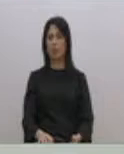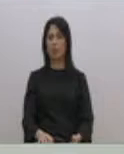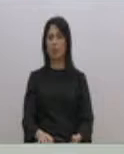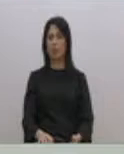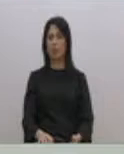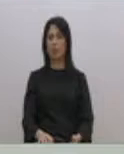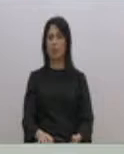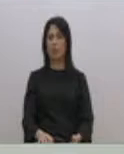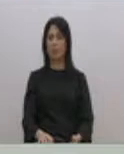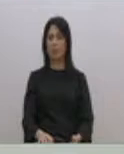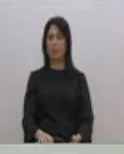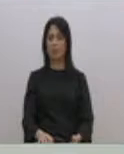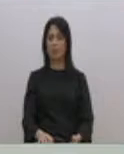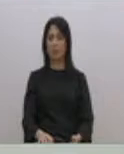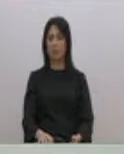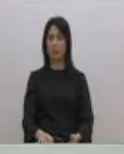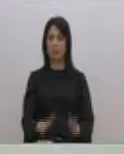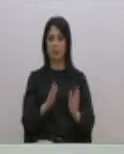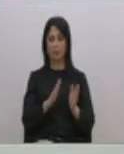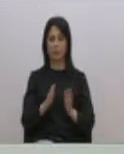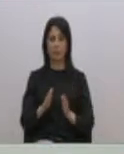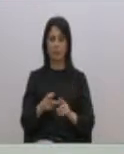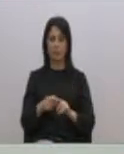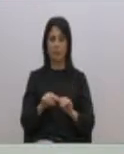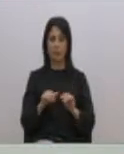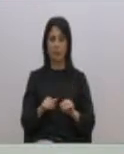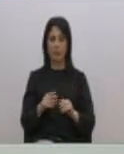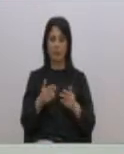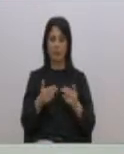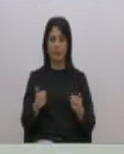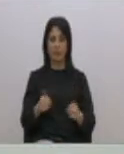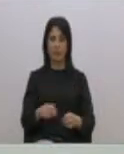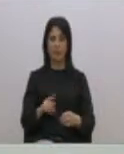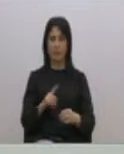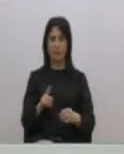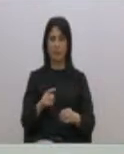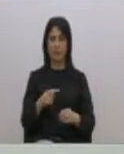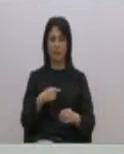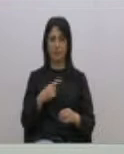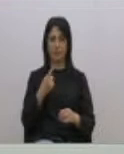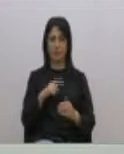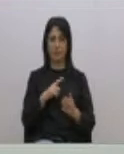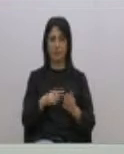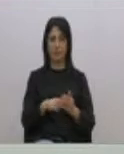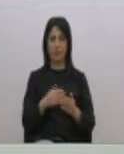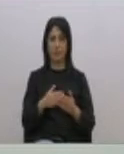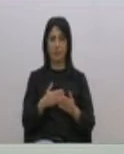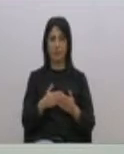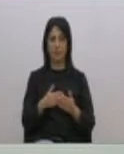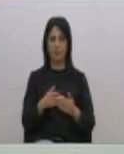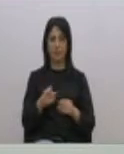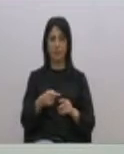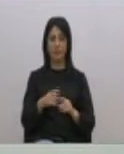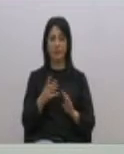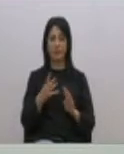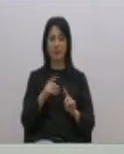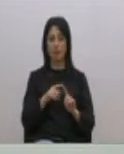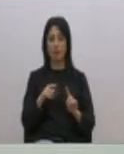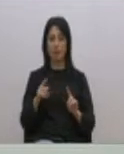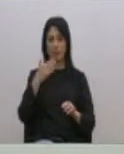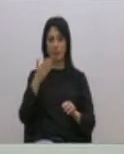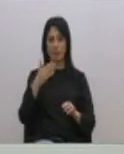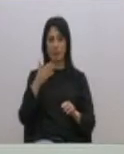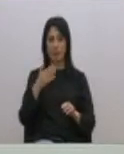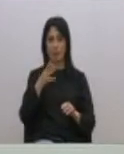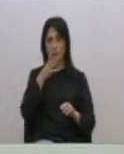Didi madloba. Kargia motsosekebis es forma suliat viziareb. Magram ertis chekitkhoma kasati ai im rigitobashi